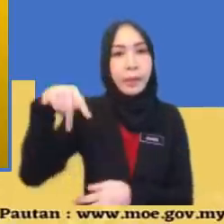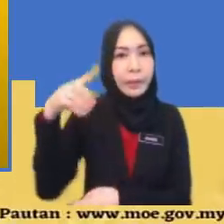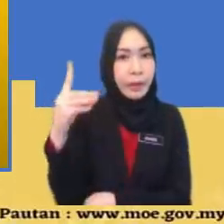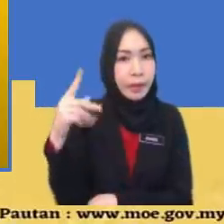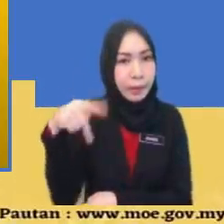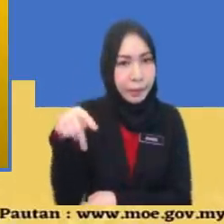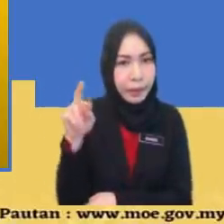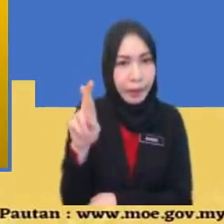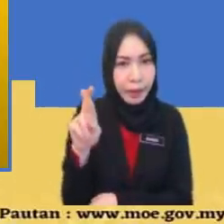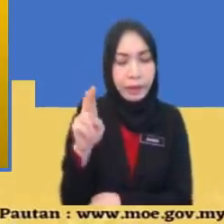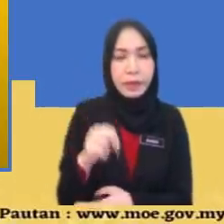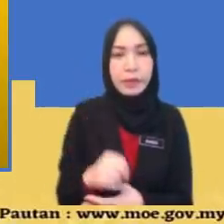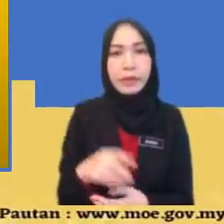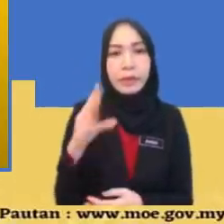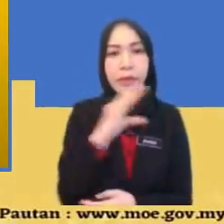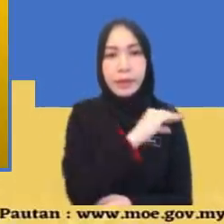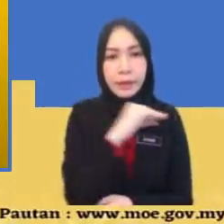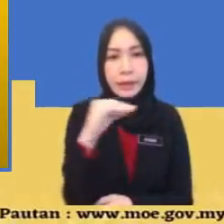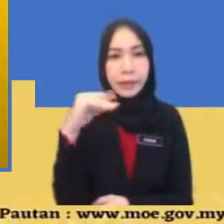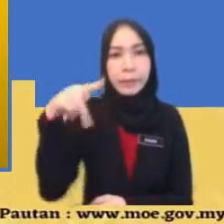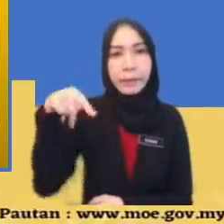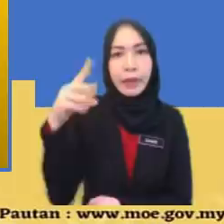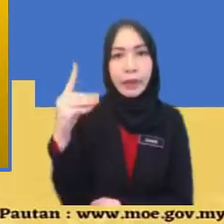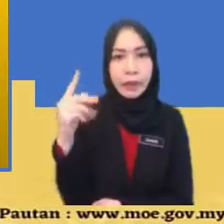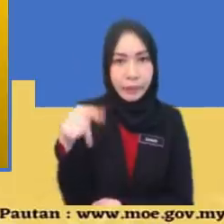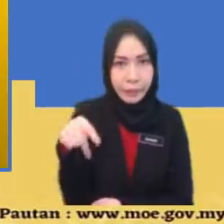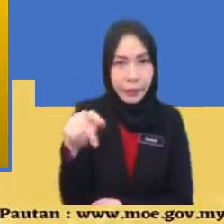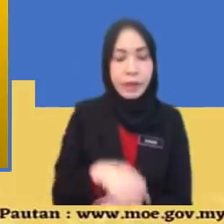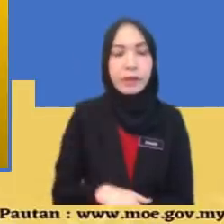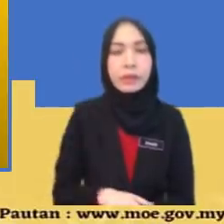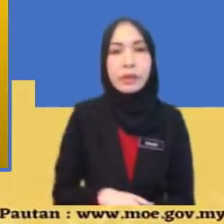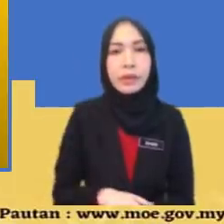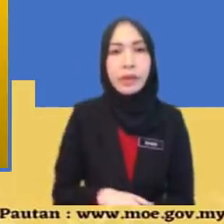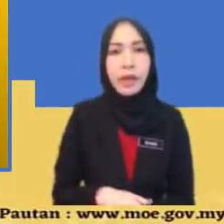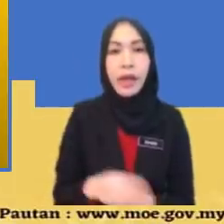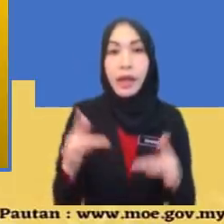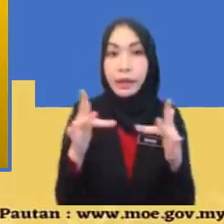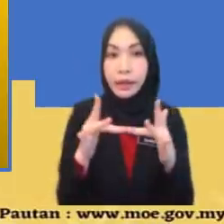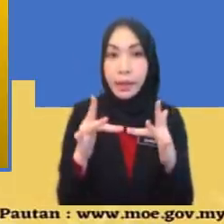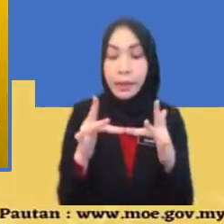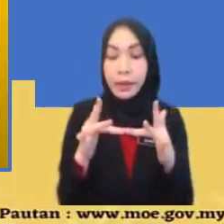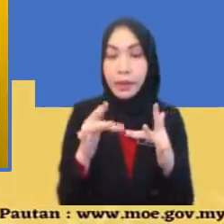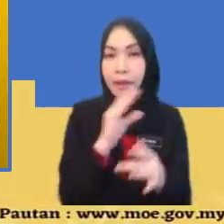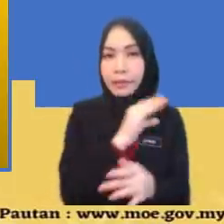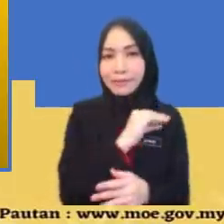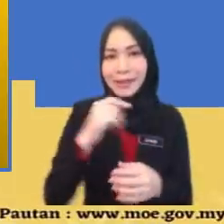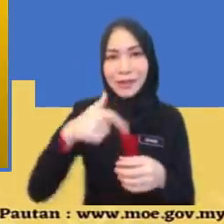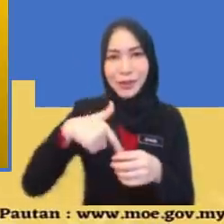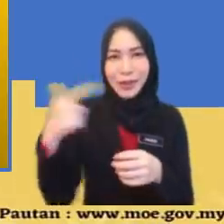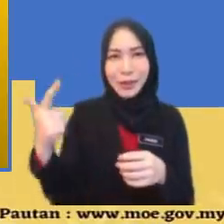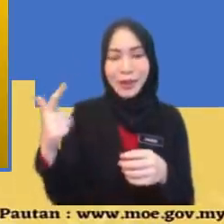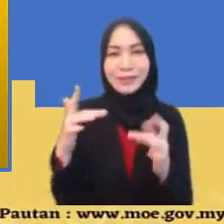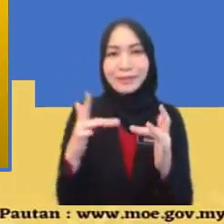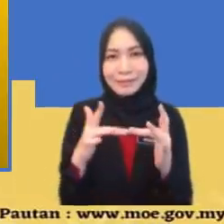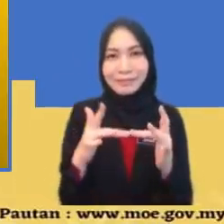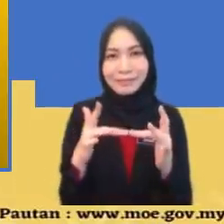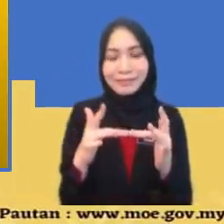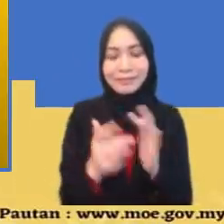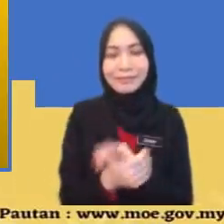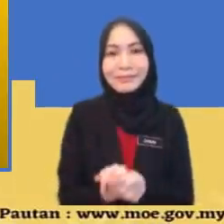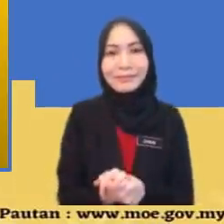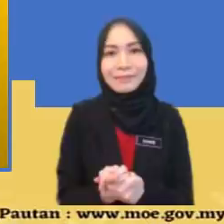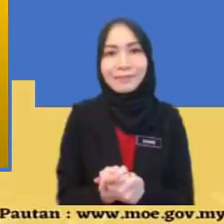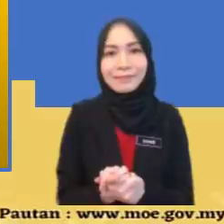bersesuaian sama ada secara dalam talian ataupun luwak kalian jadi bagi mereka segan pelaksanaan pentaksiran bilik darjah ini